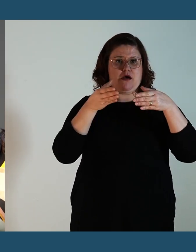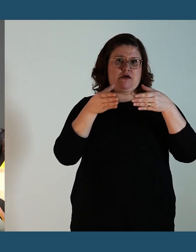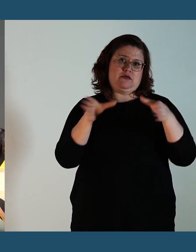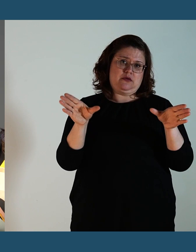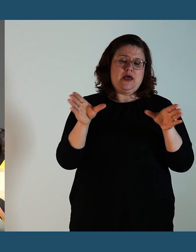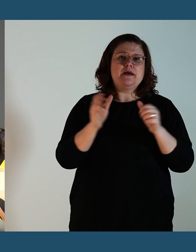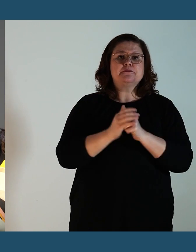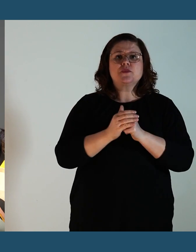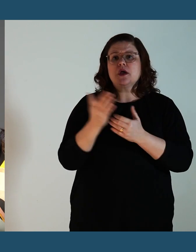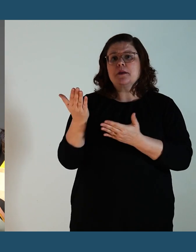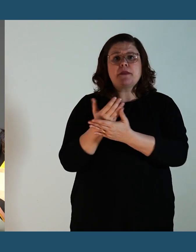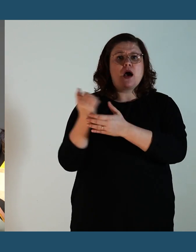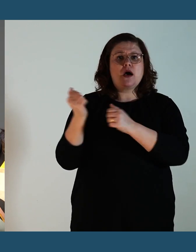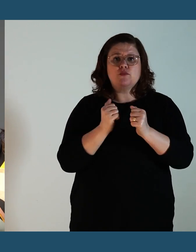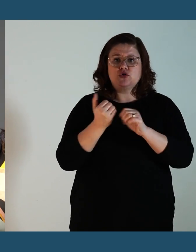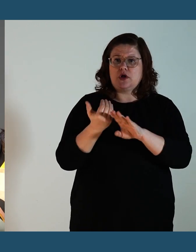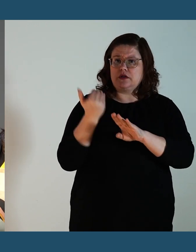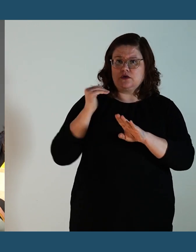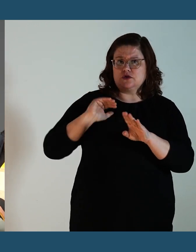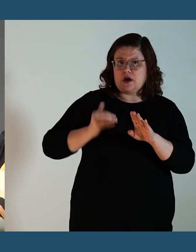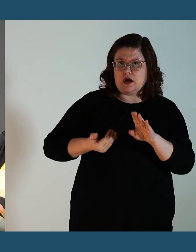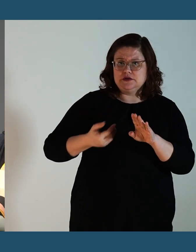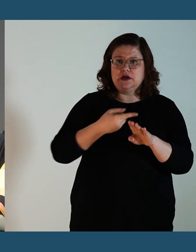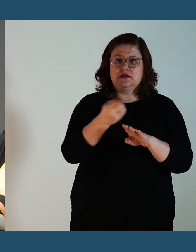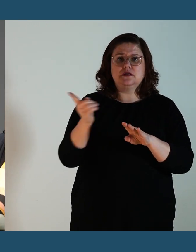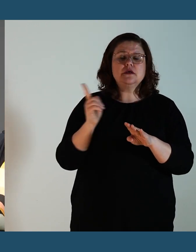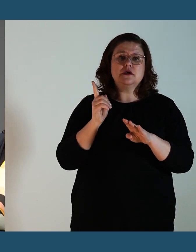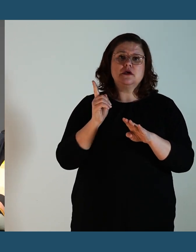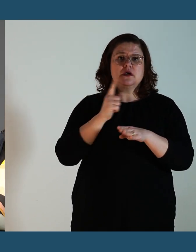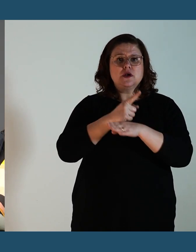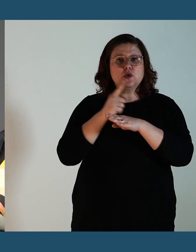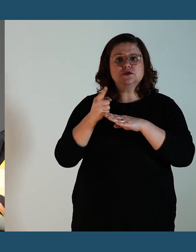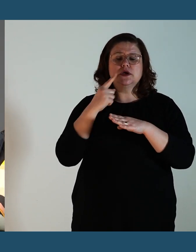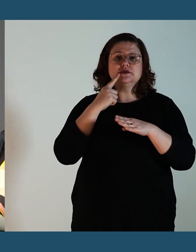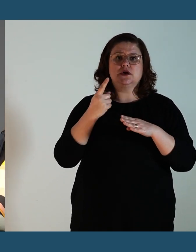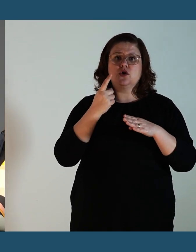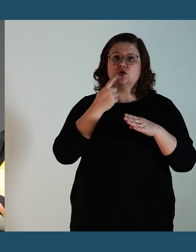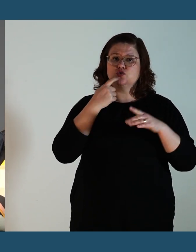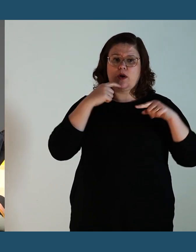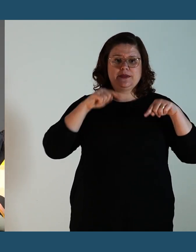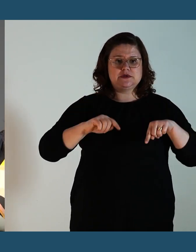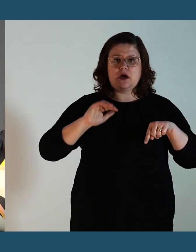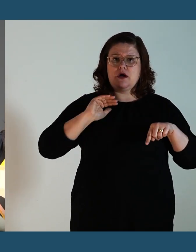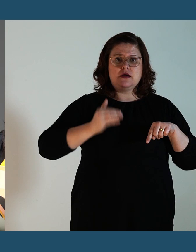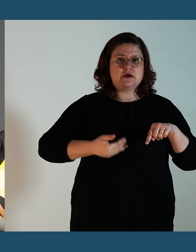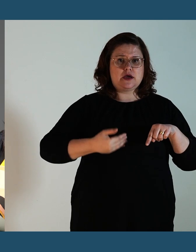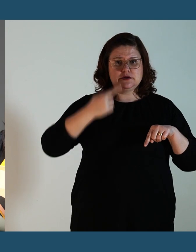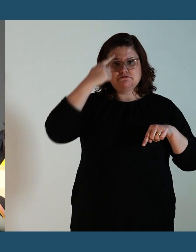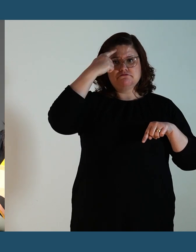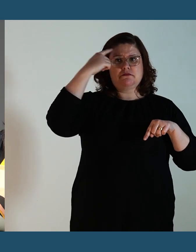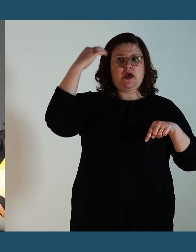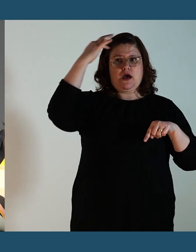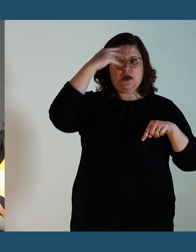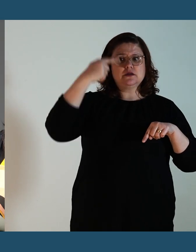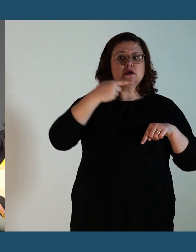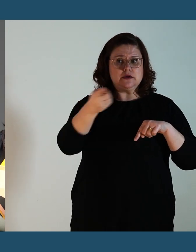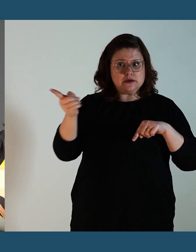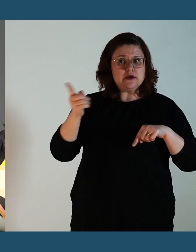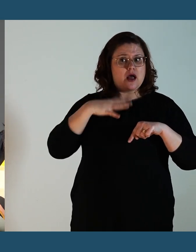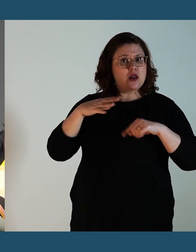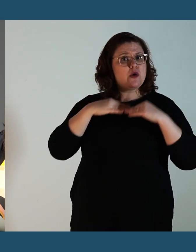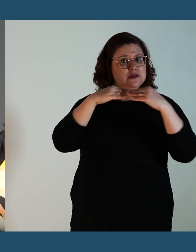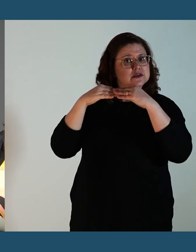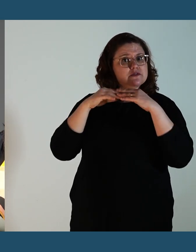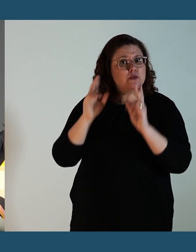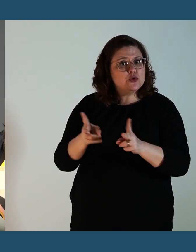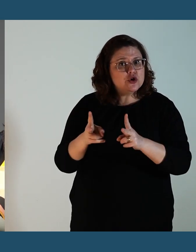monet maahanmuuttajataustaiset naiset sanoo, että me suomalaiset naiset emme ajattele, että hekin haluaa tasa-arvoa.